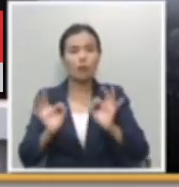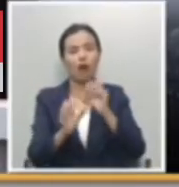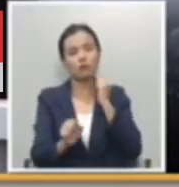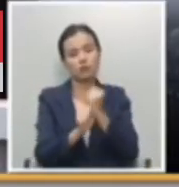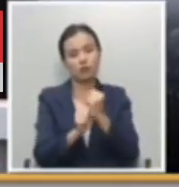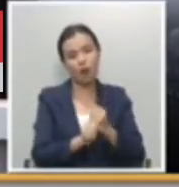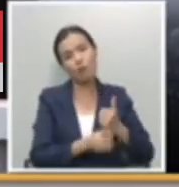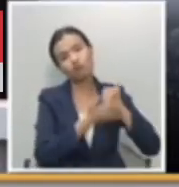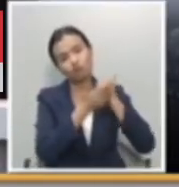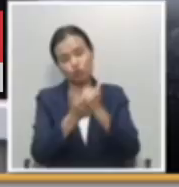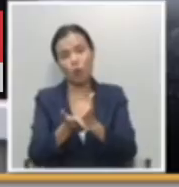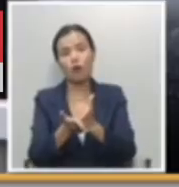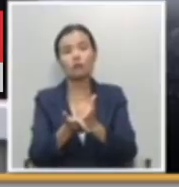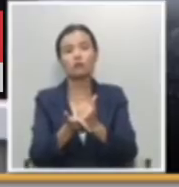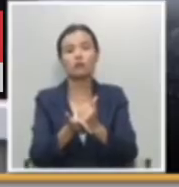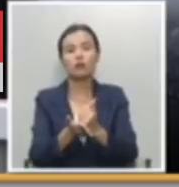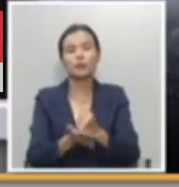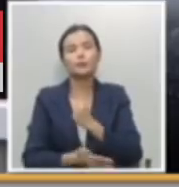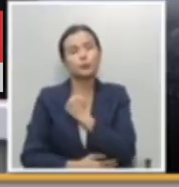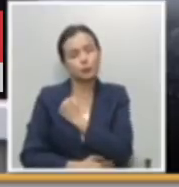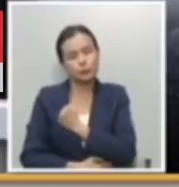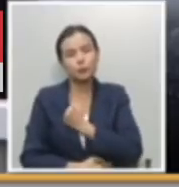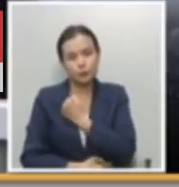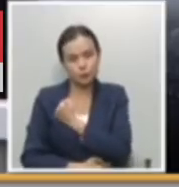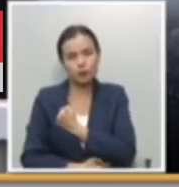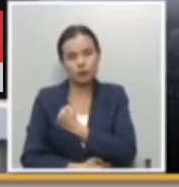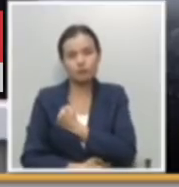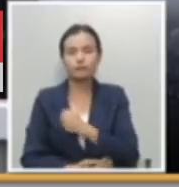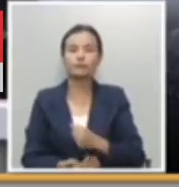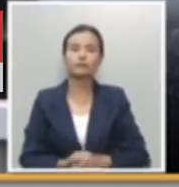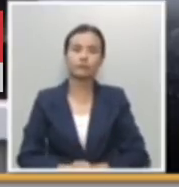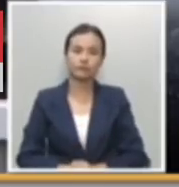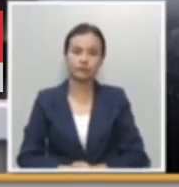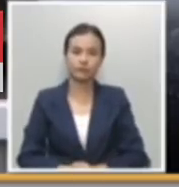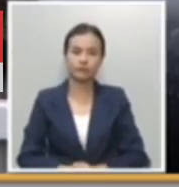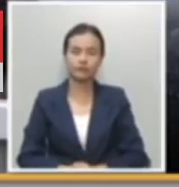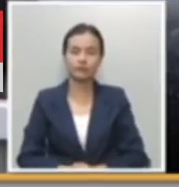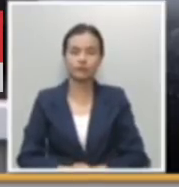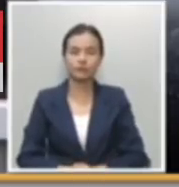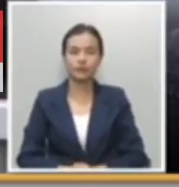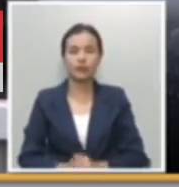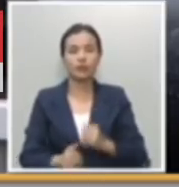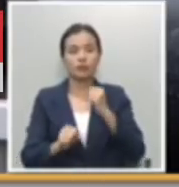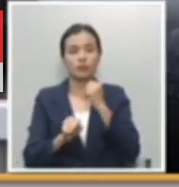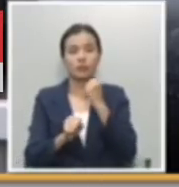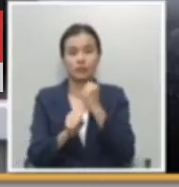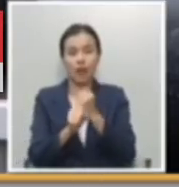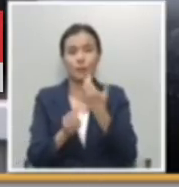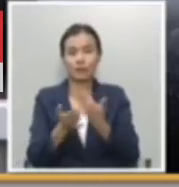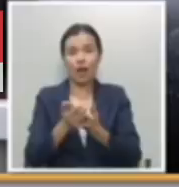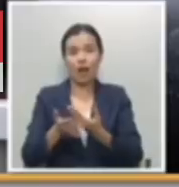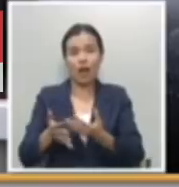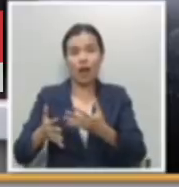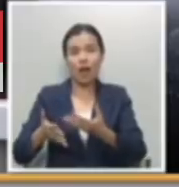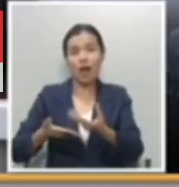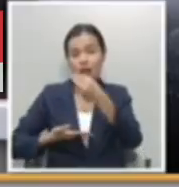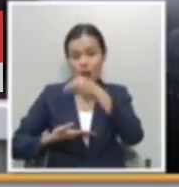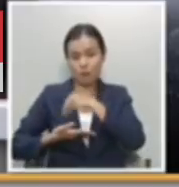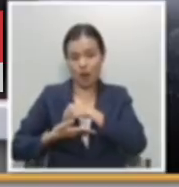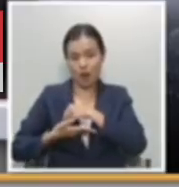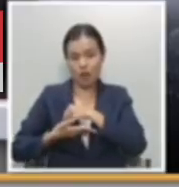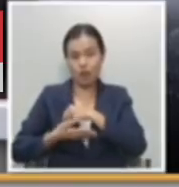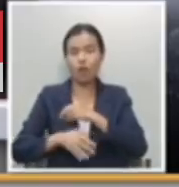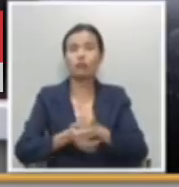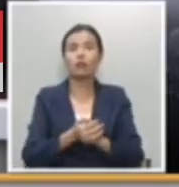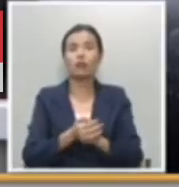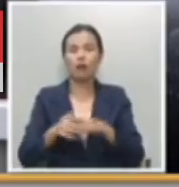นพวกนี้นี่คือความเจ็บปวดนะครับนอกจากนั้นนะครับเขาจะสร้างกำไรโดยรถไฟความเร็วสูง3สน